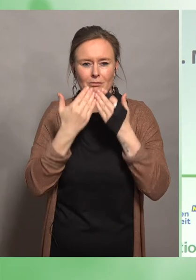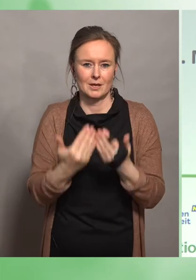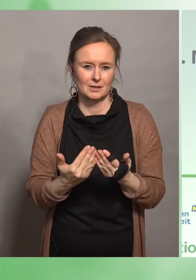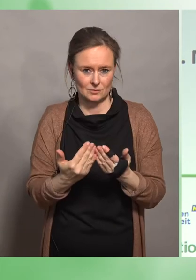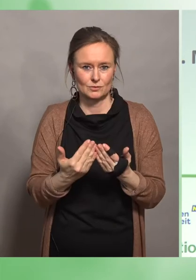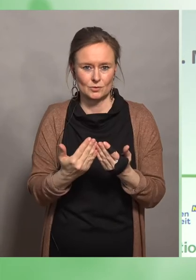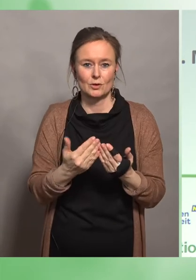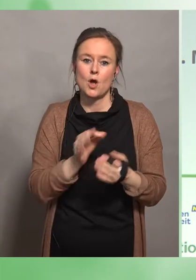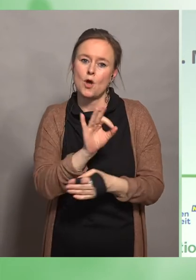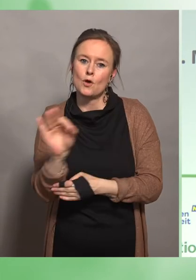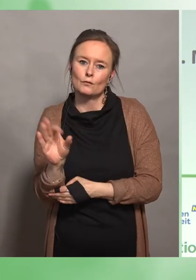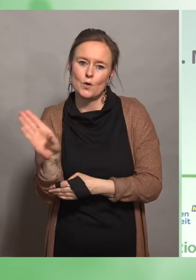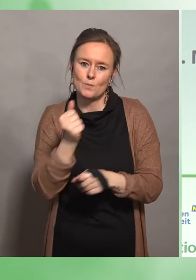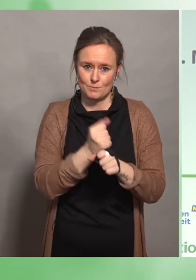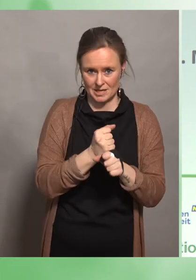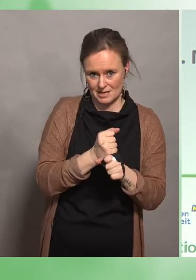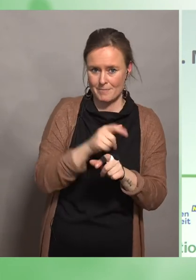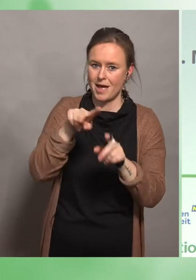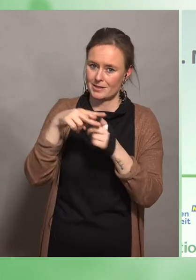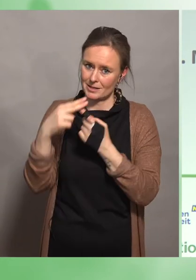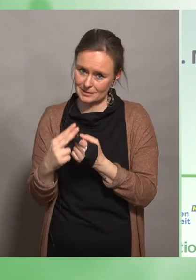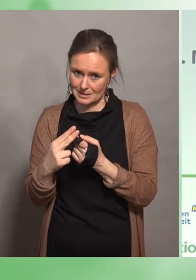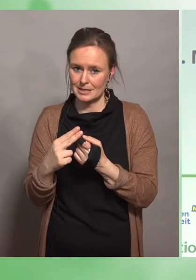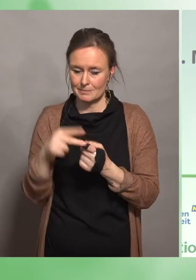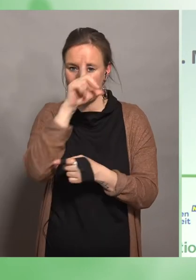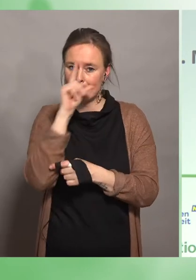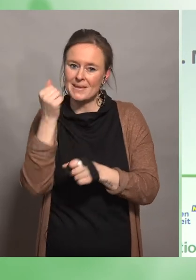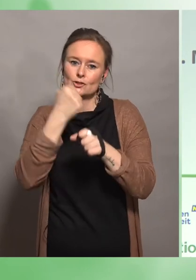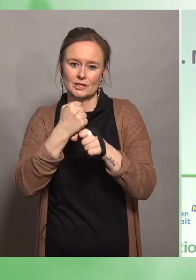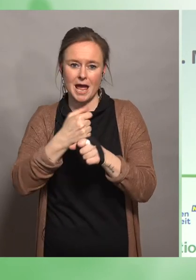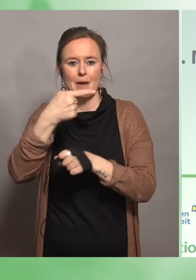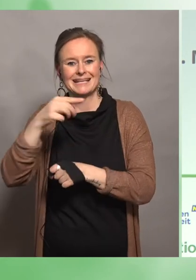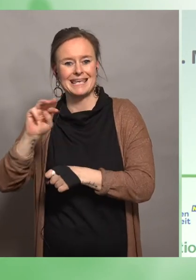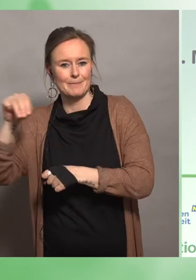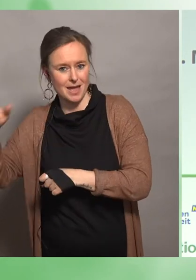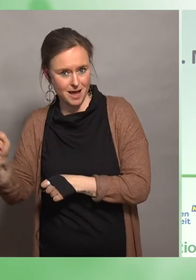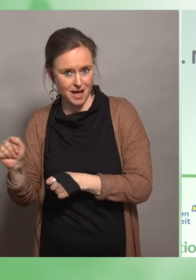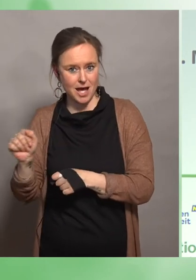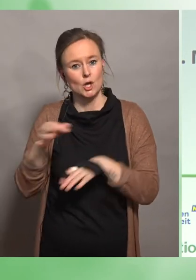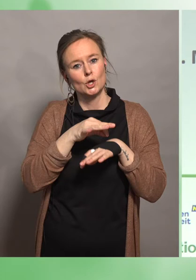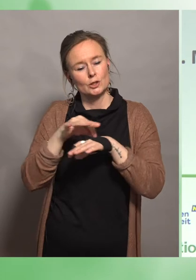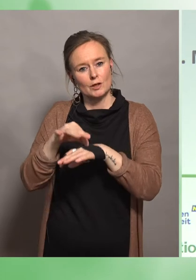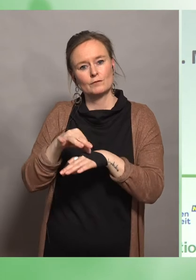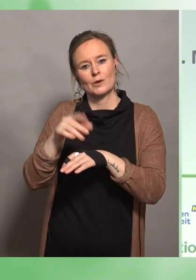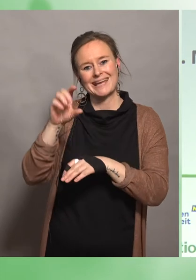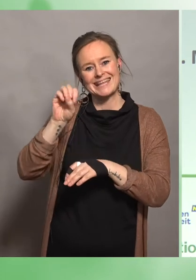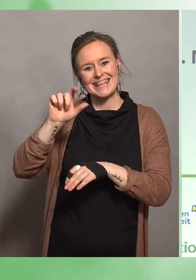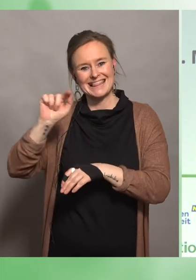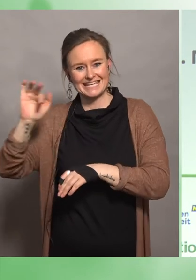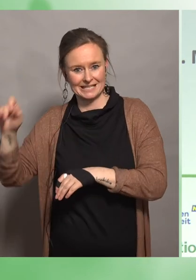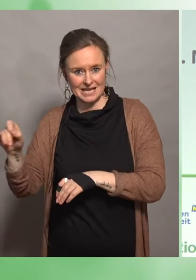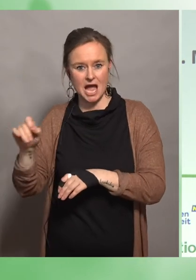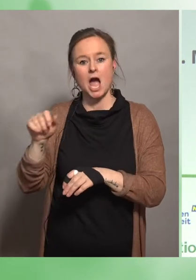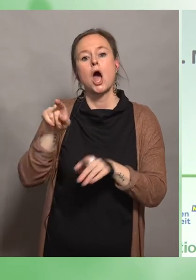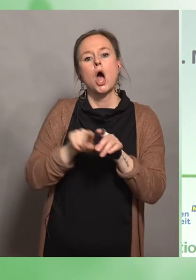die Mitarbeiter und das Team der Menschen und Arbeit GmbH unter der Führung von Martin Ettlinger, an das AMS Niederösterreich, bitte